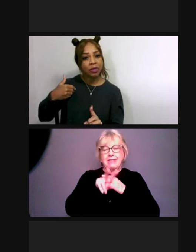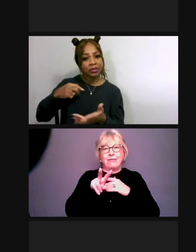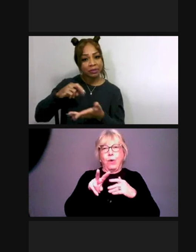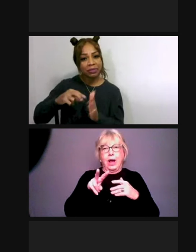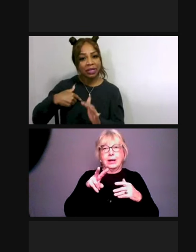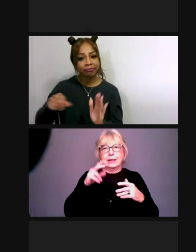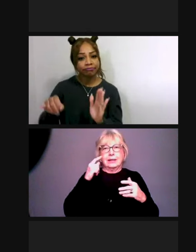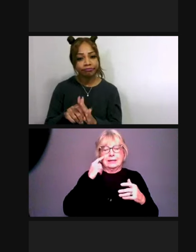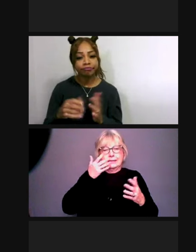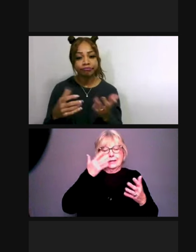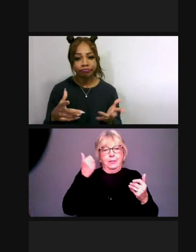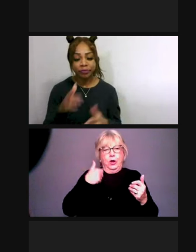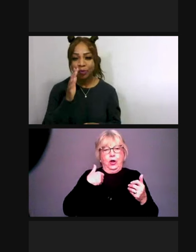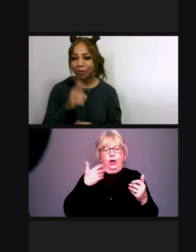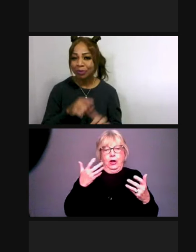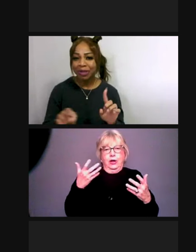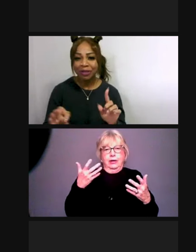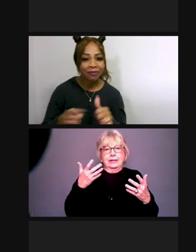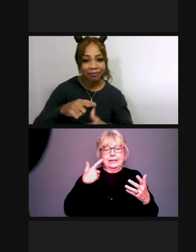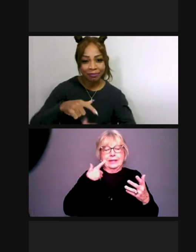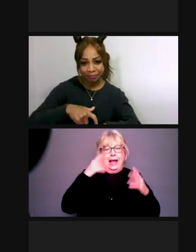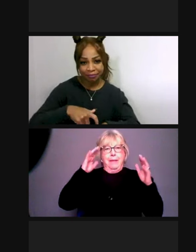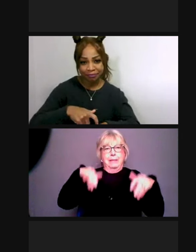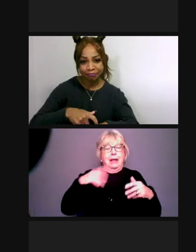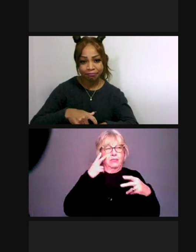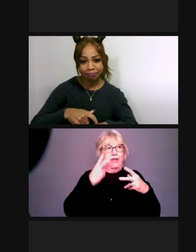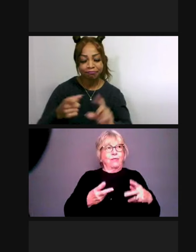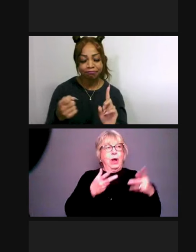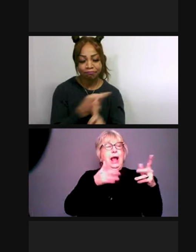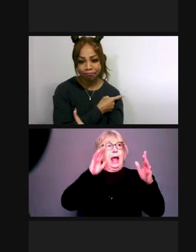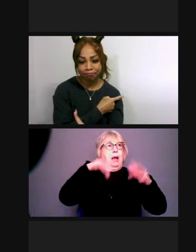quelque chose dont j'aurais pu parler, c'est quelque chose qui s'est présenté.